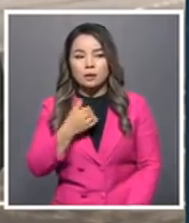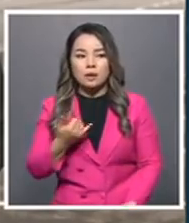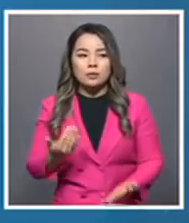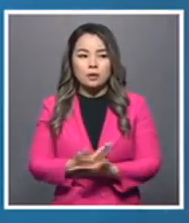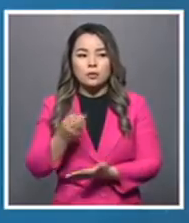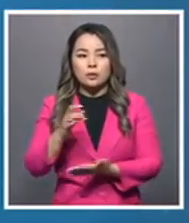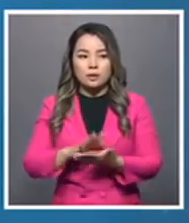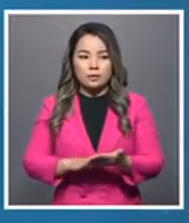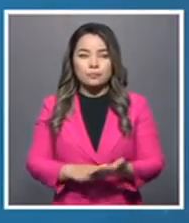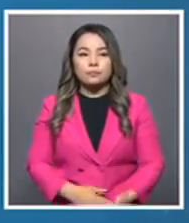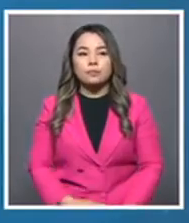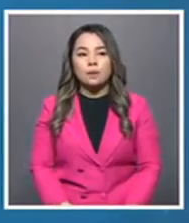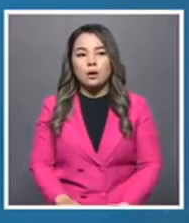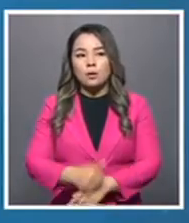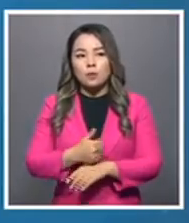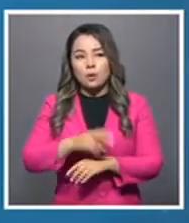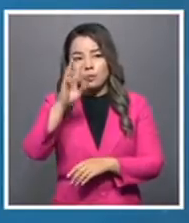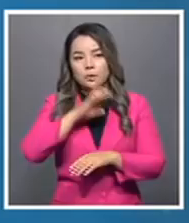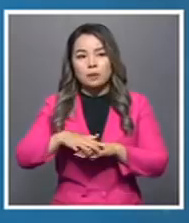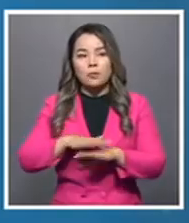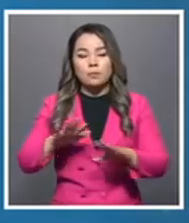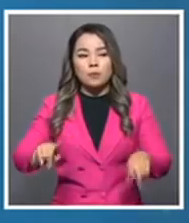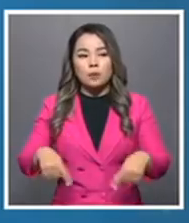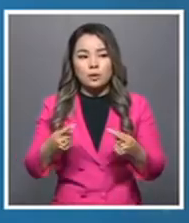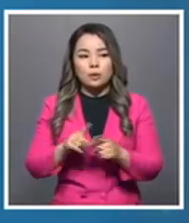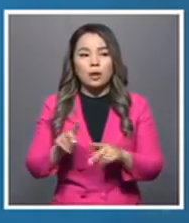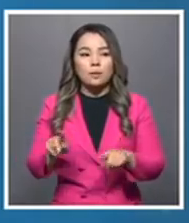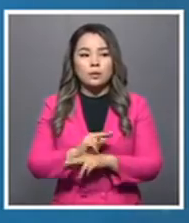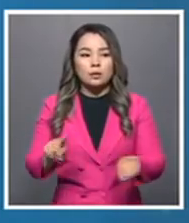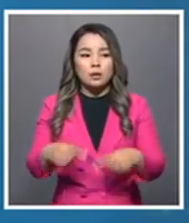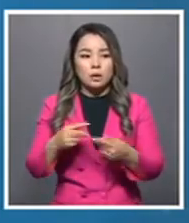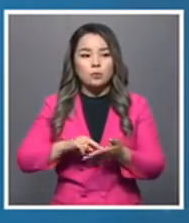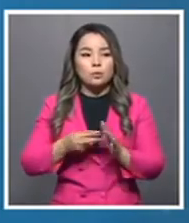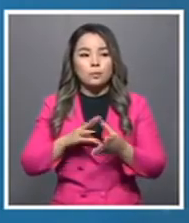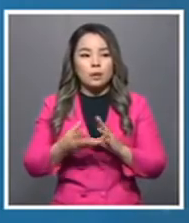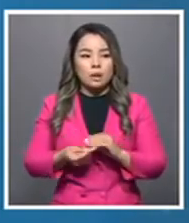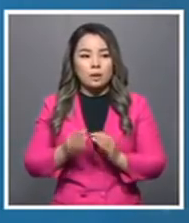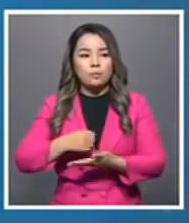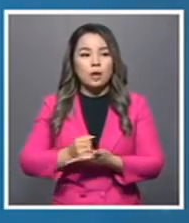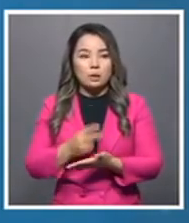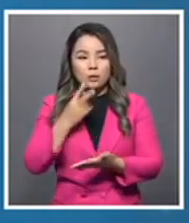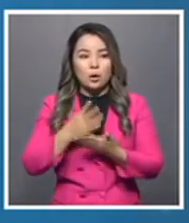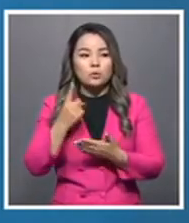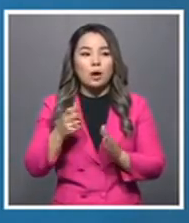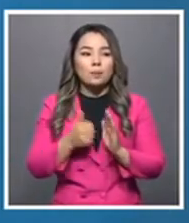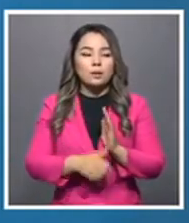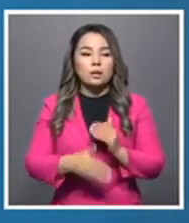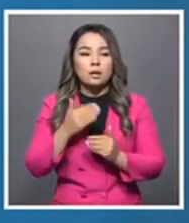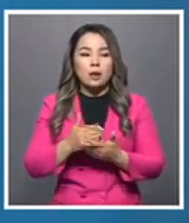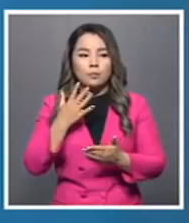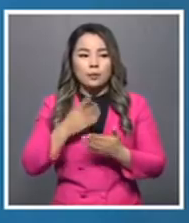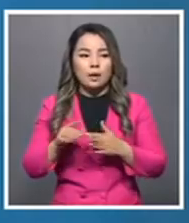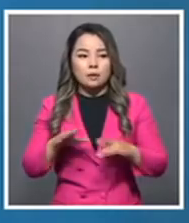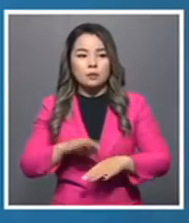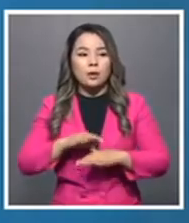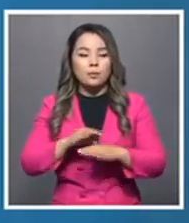жалғастырамыз. Үкімет экономикалық өсімді қалпына келтіруге арналған кешенді жоспарды мақұлдады. Ол 160-тан астам шараны қамтитын 10